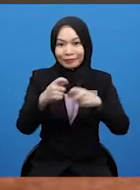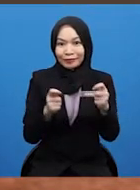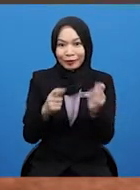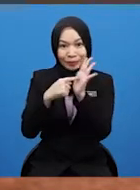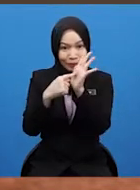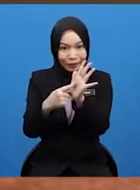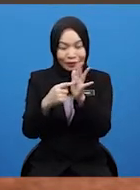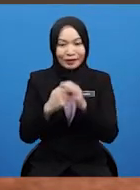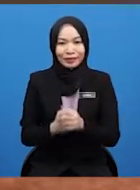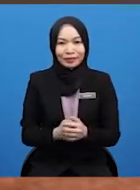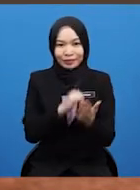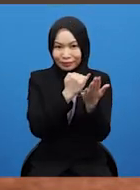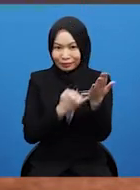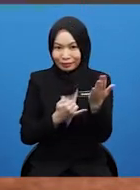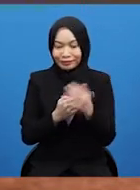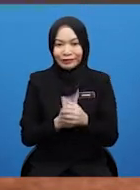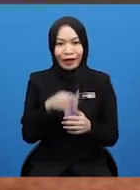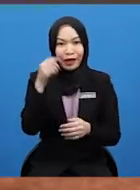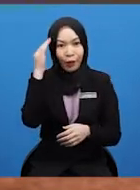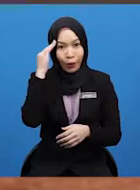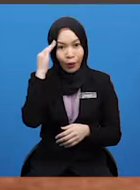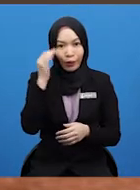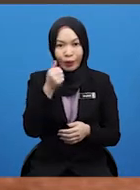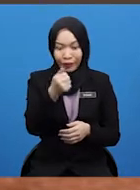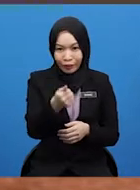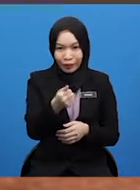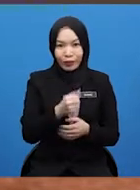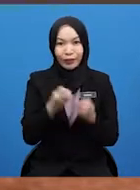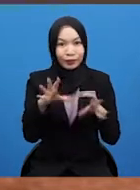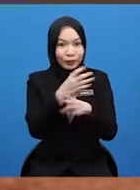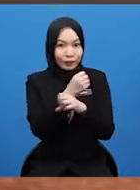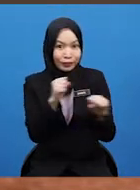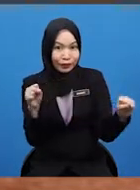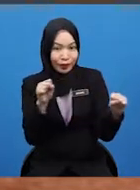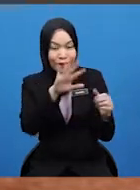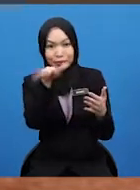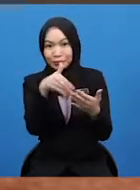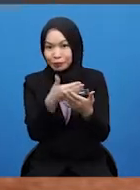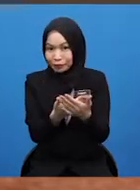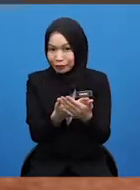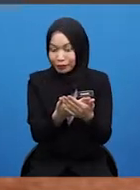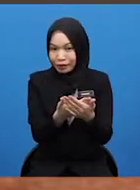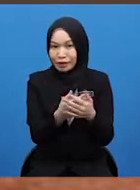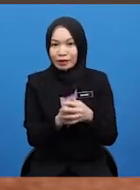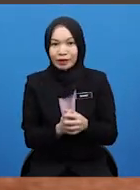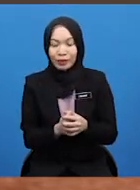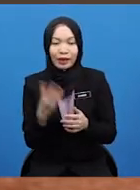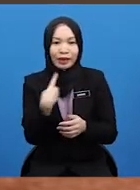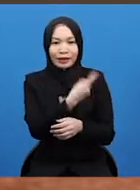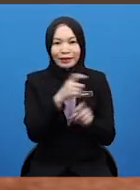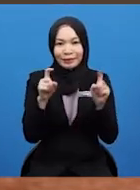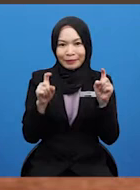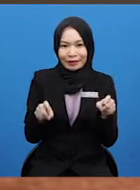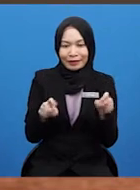pameran. Untuk pengetahuan pelajar, setelah selesai melengkapkan pendokumentasian,